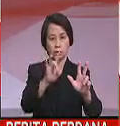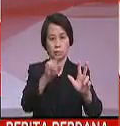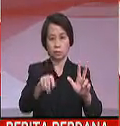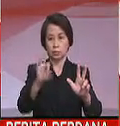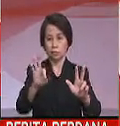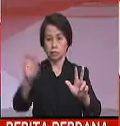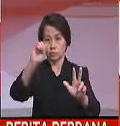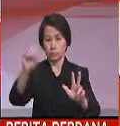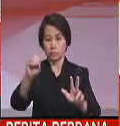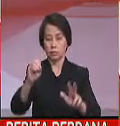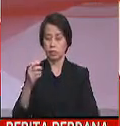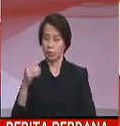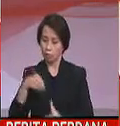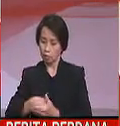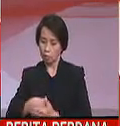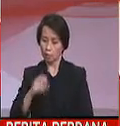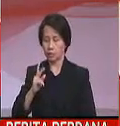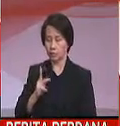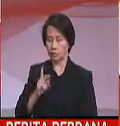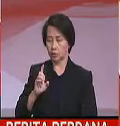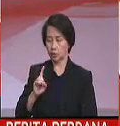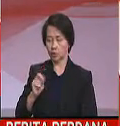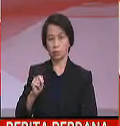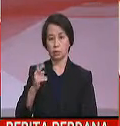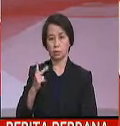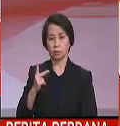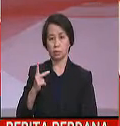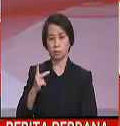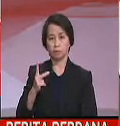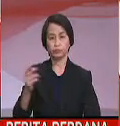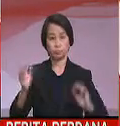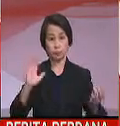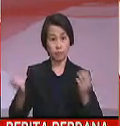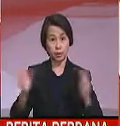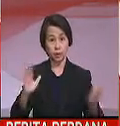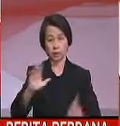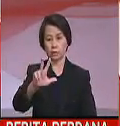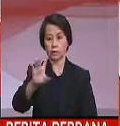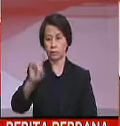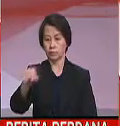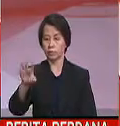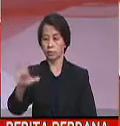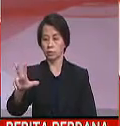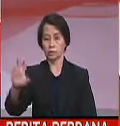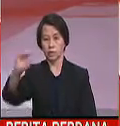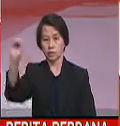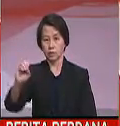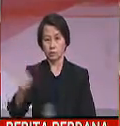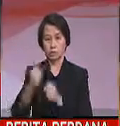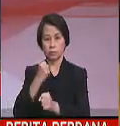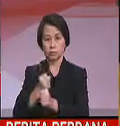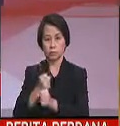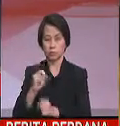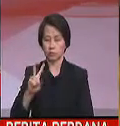38.9% pada keluaran dalam negara kasar KDNK berbanding 38.3% pada